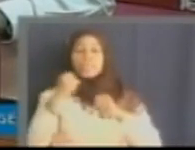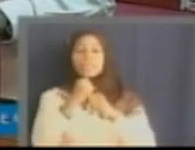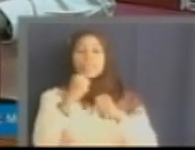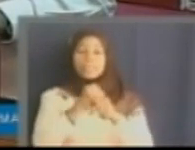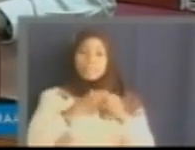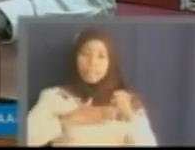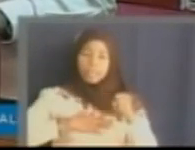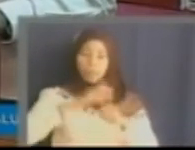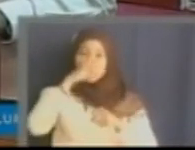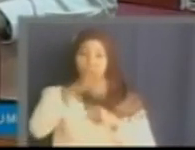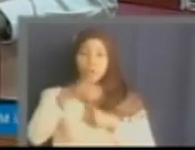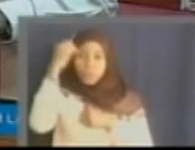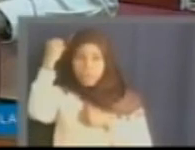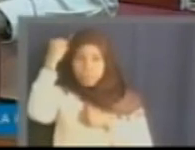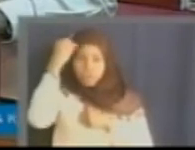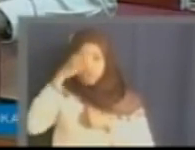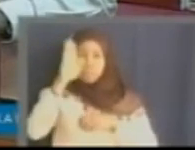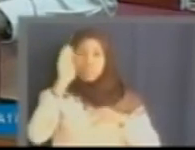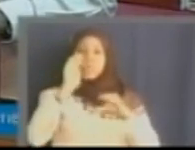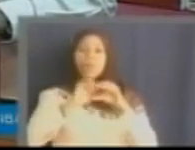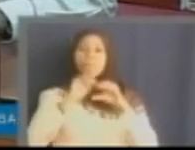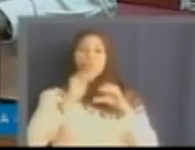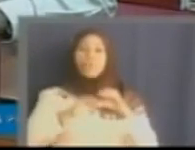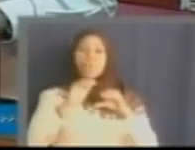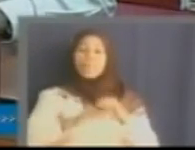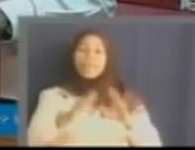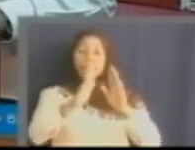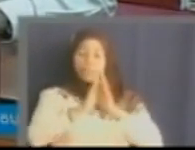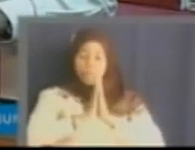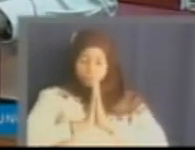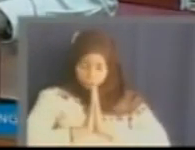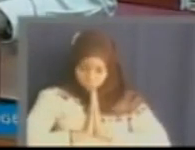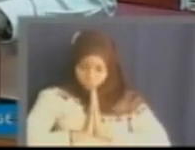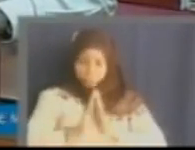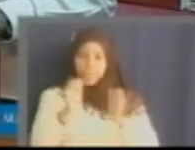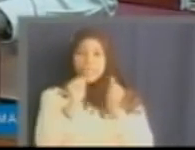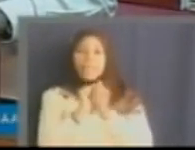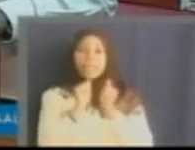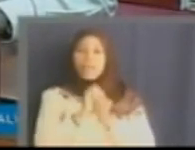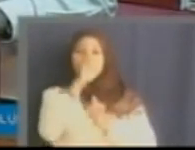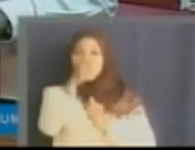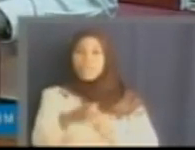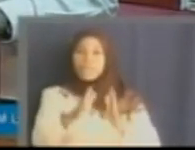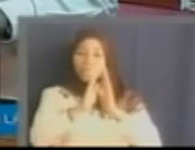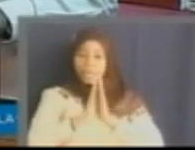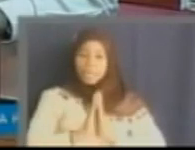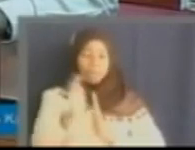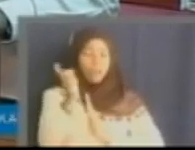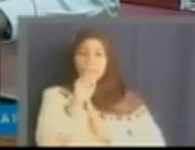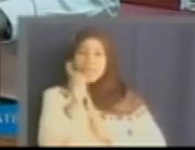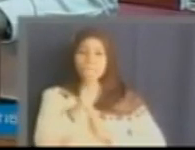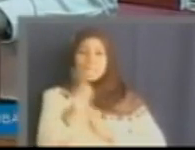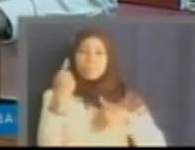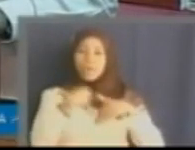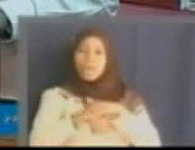ambaye hajaapishwa na jambo la kiapo halimo katika order paper ya shughuli za leo.